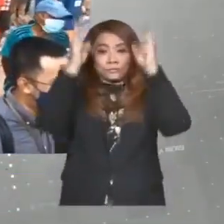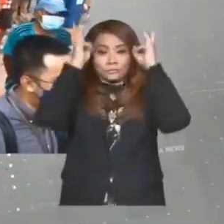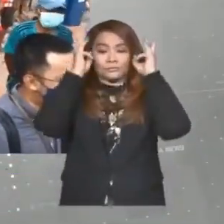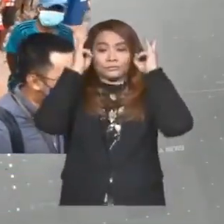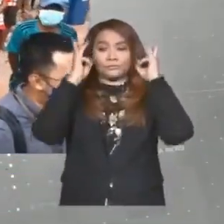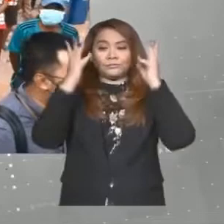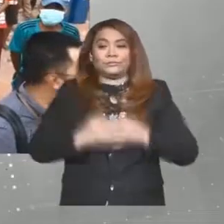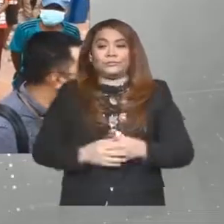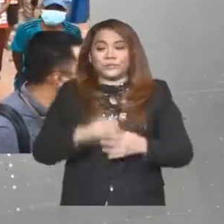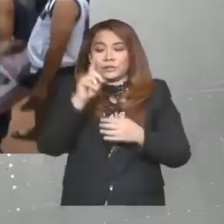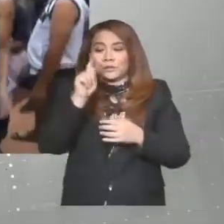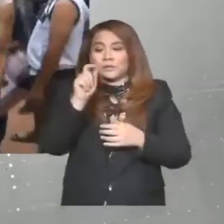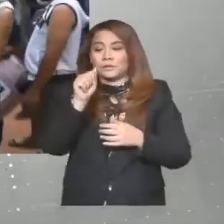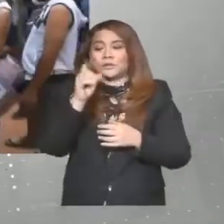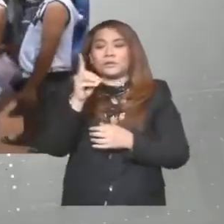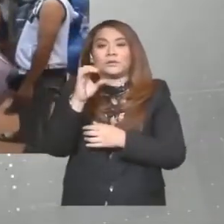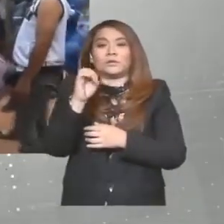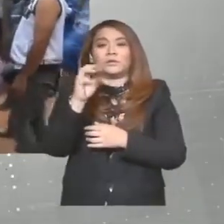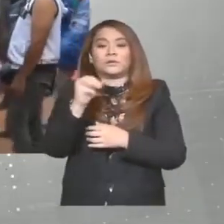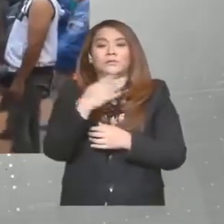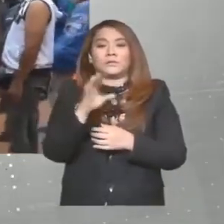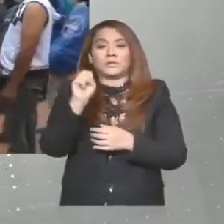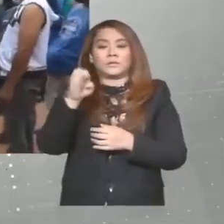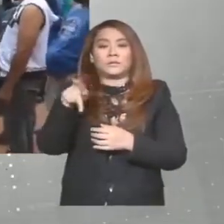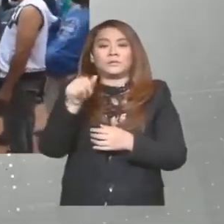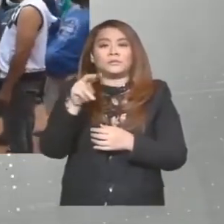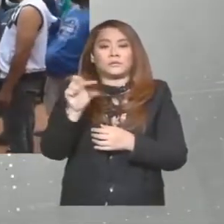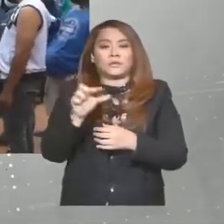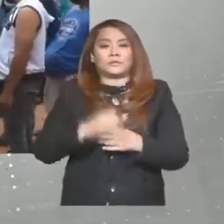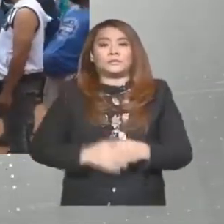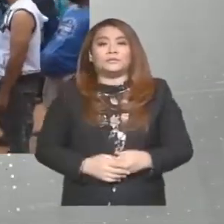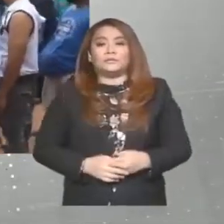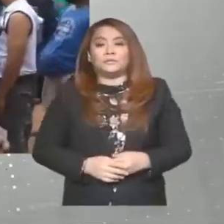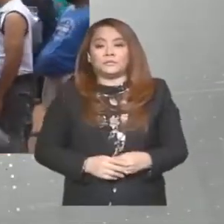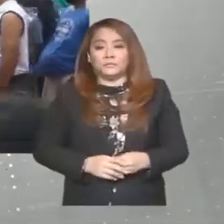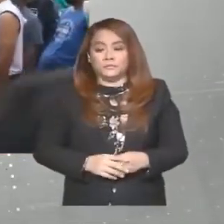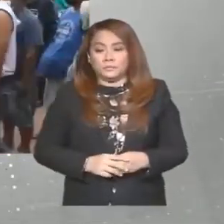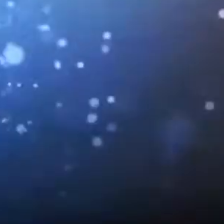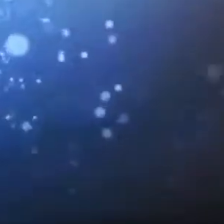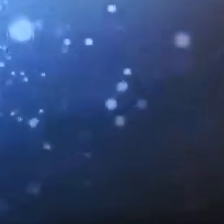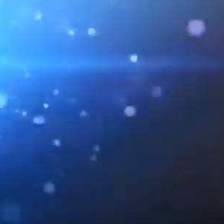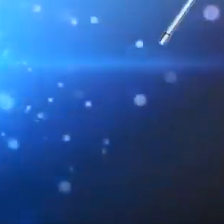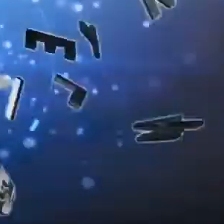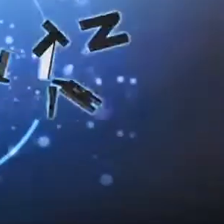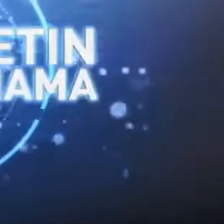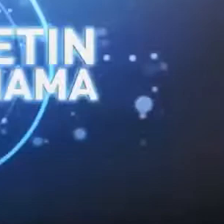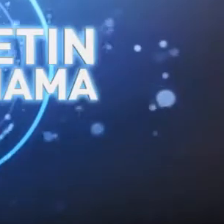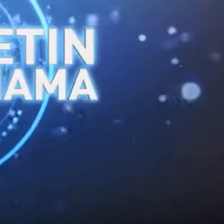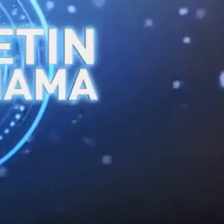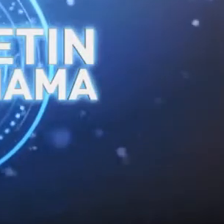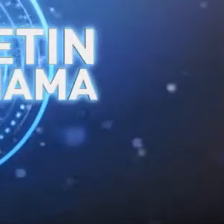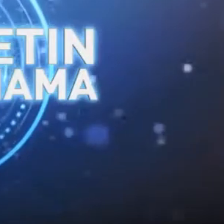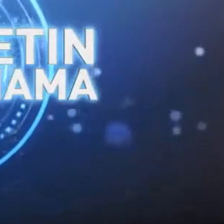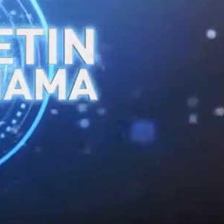di tonsil Sepang di Indonesia Hi Ho